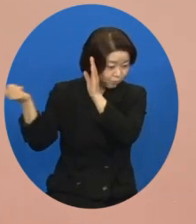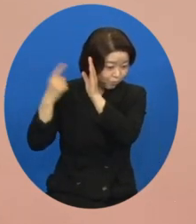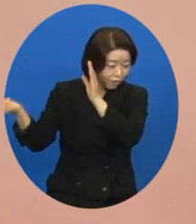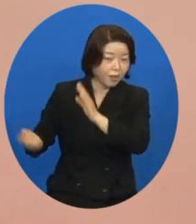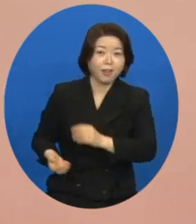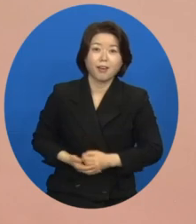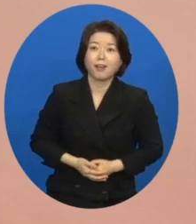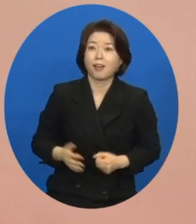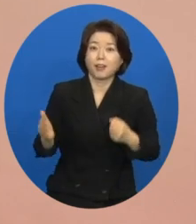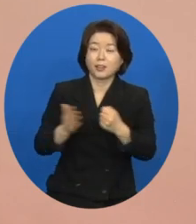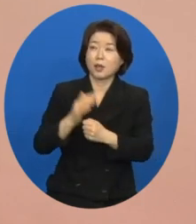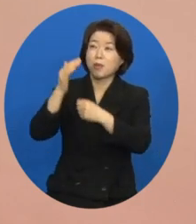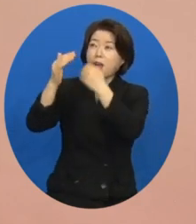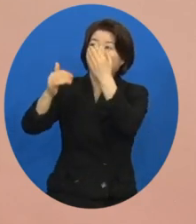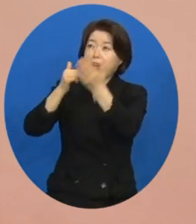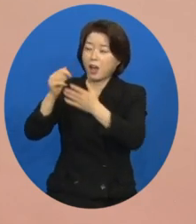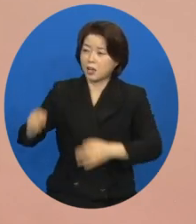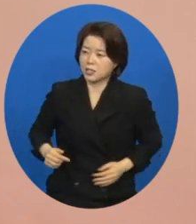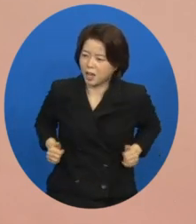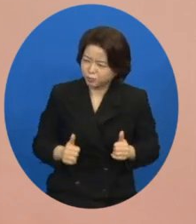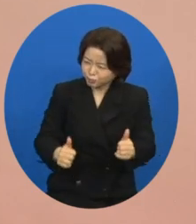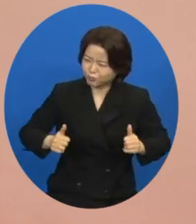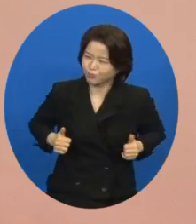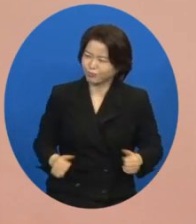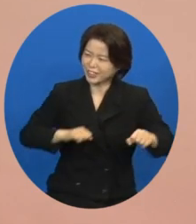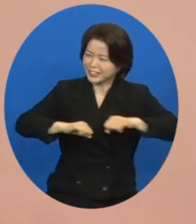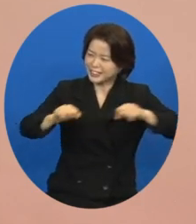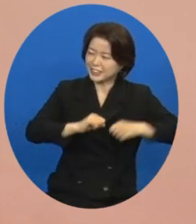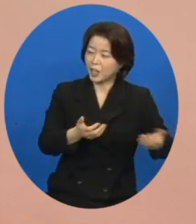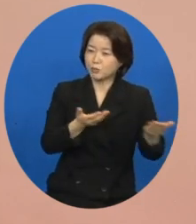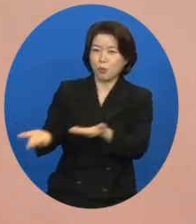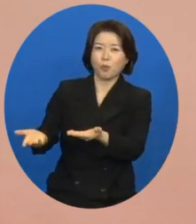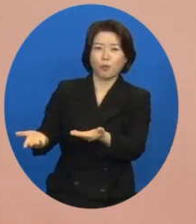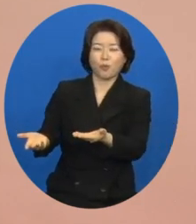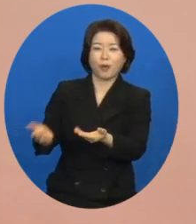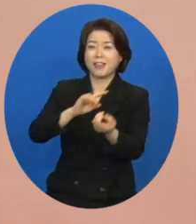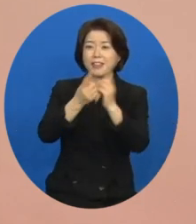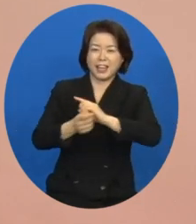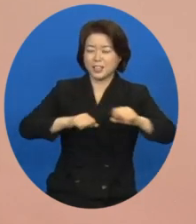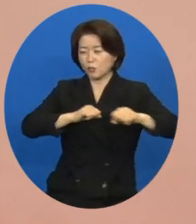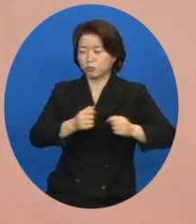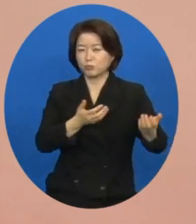그러네. 얼마나 하나님이 부지런히 움직이시겠어요.